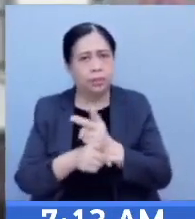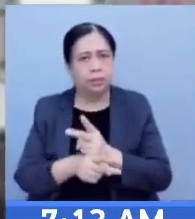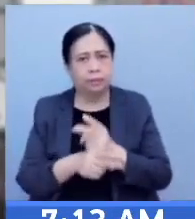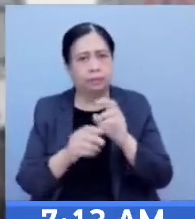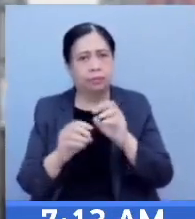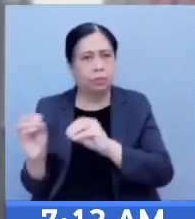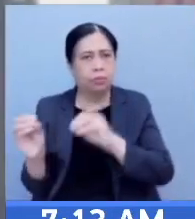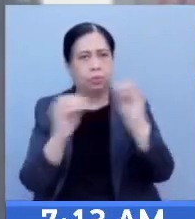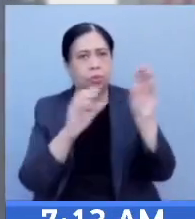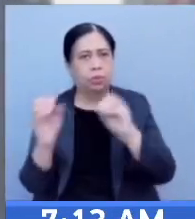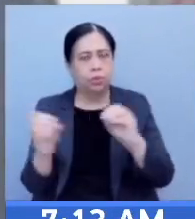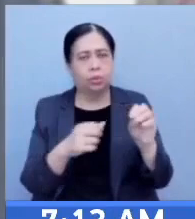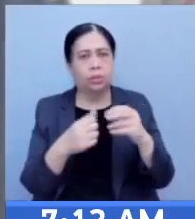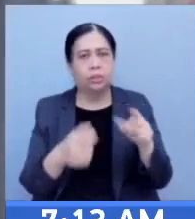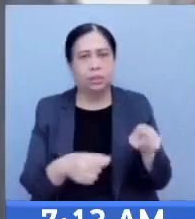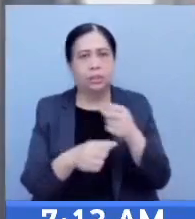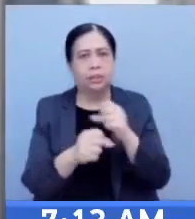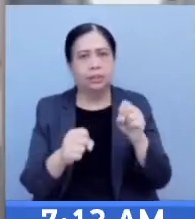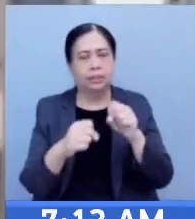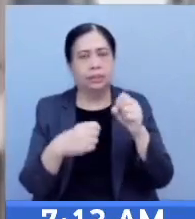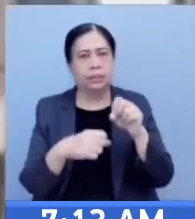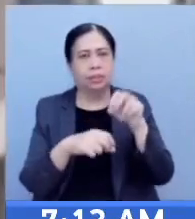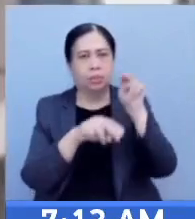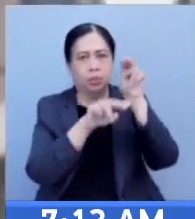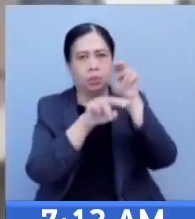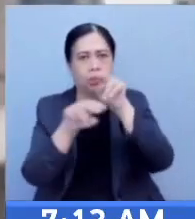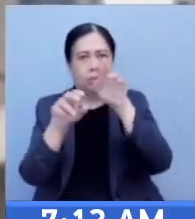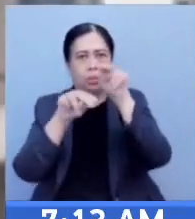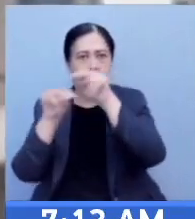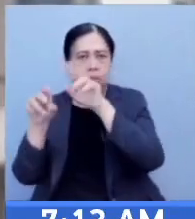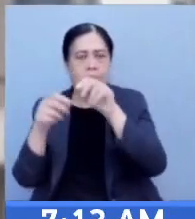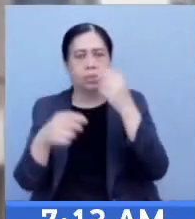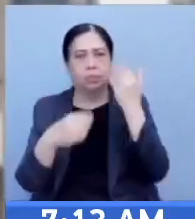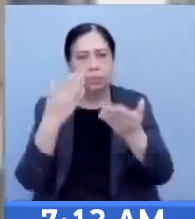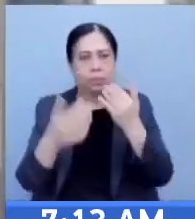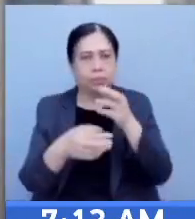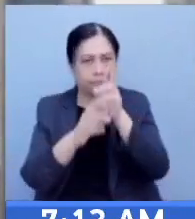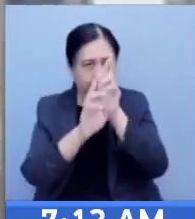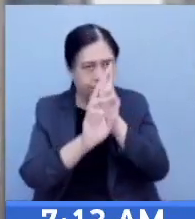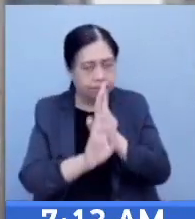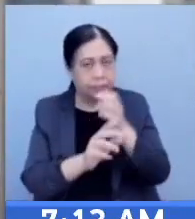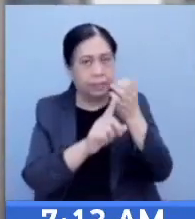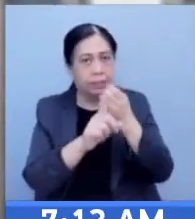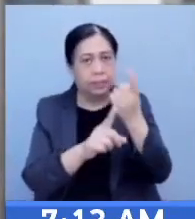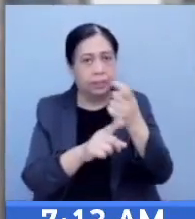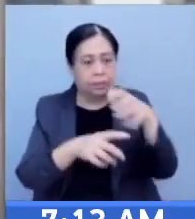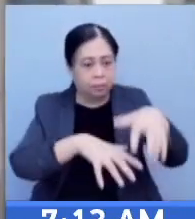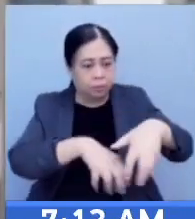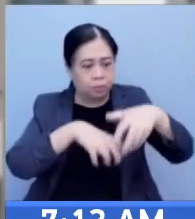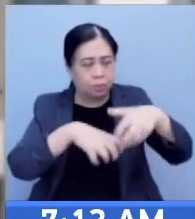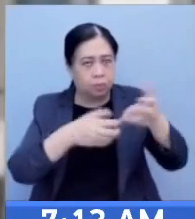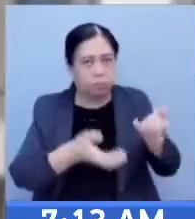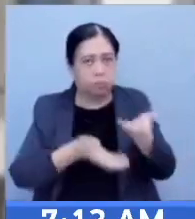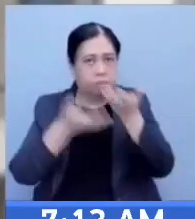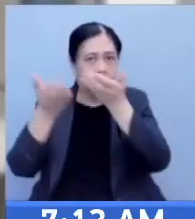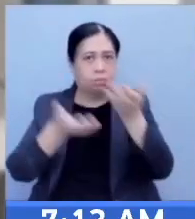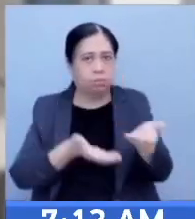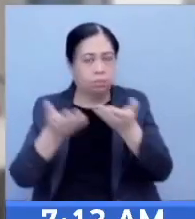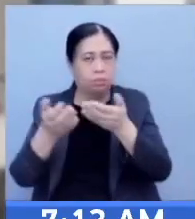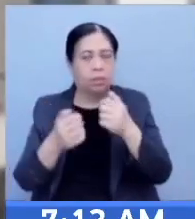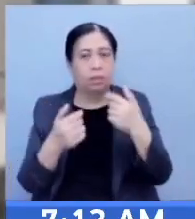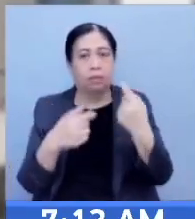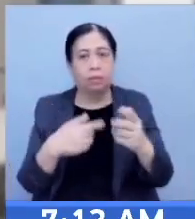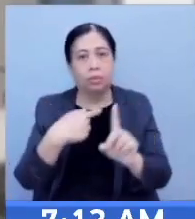labi ng mga nakalibing dito. Pinananatili raw ang paggalang sa bawat hinukay na labi. Para sa darating na undas, nagtatayo